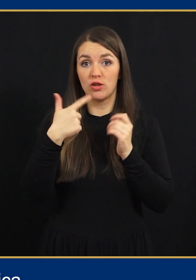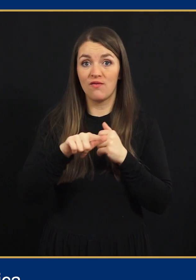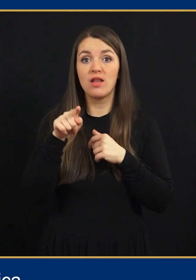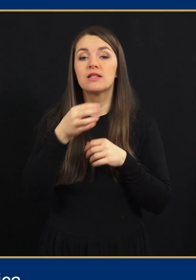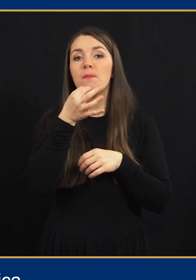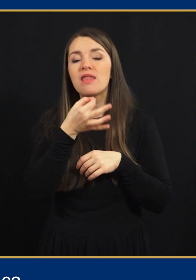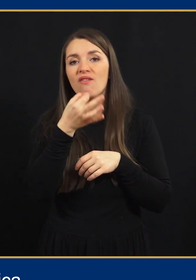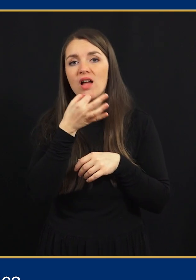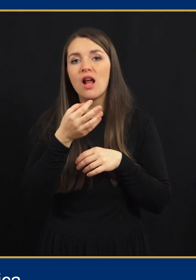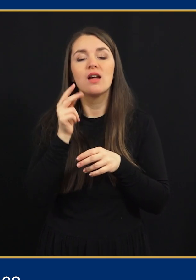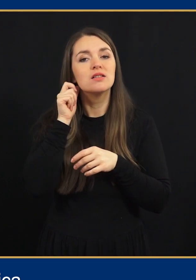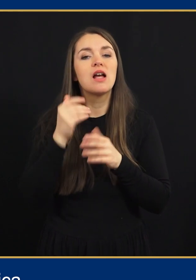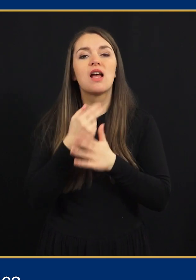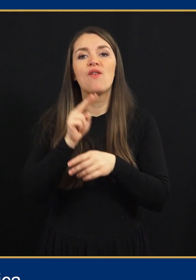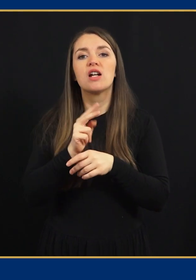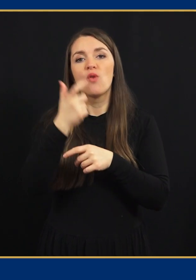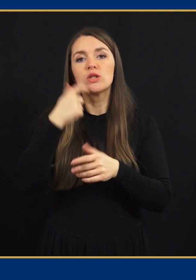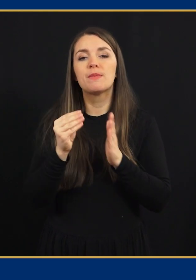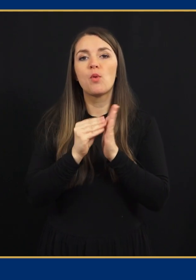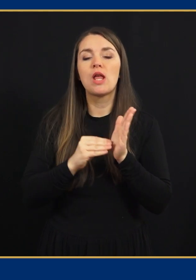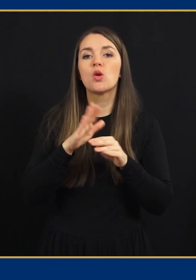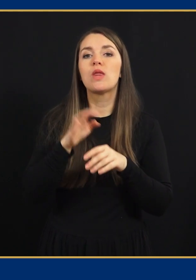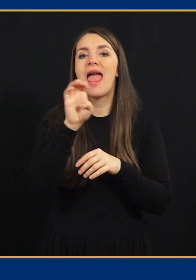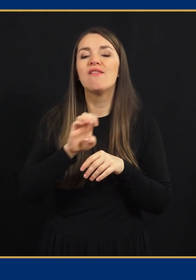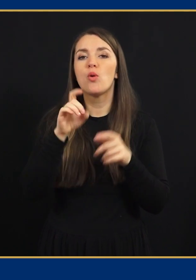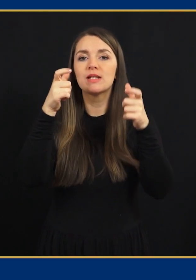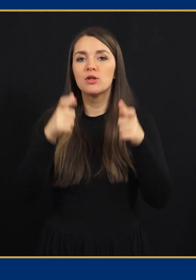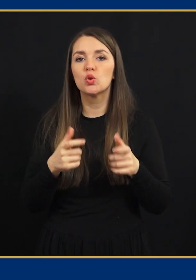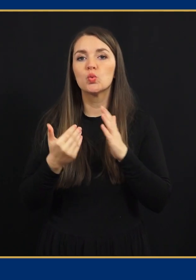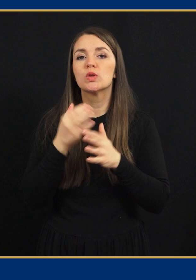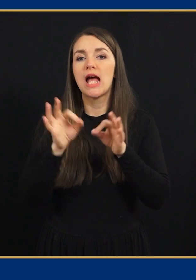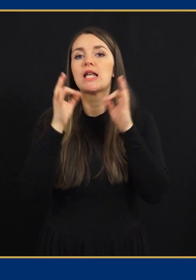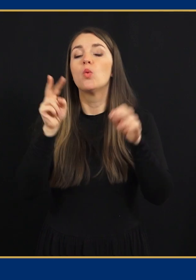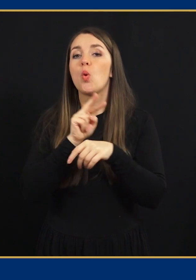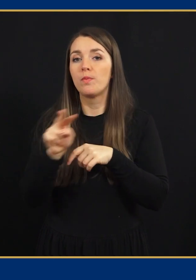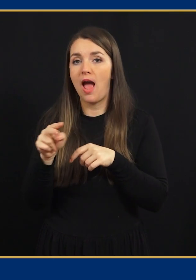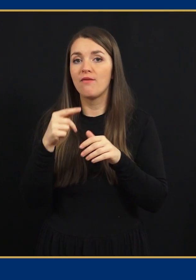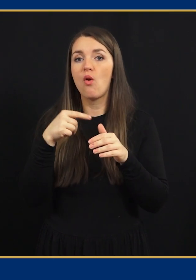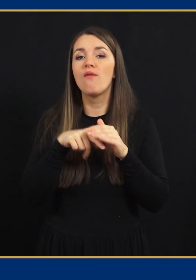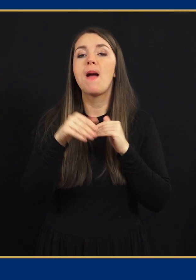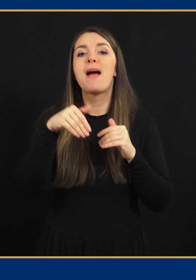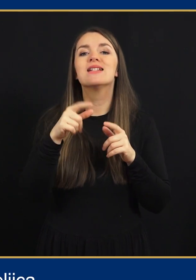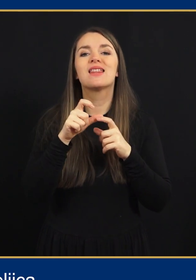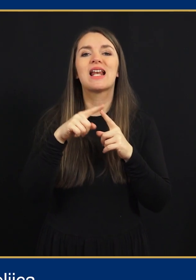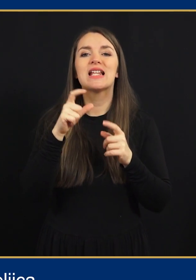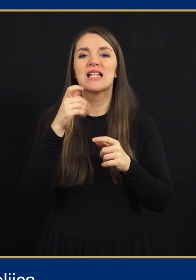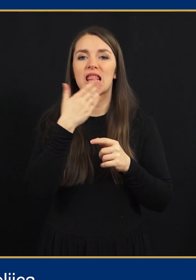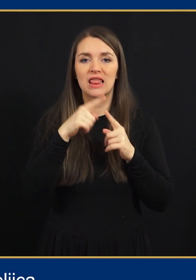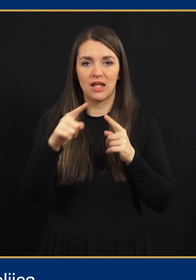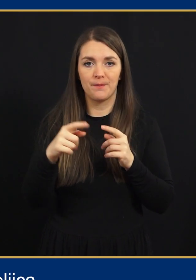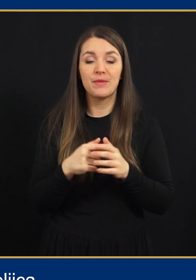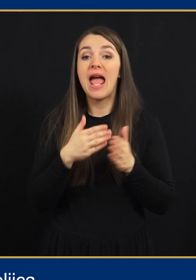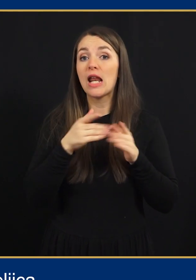je predavateljica za varstvo osebnih podatkov na Evropskem inštitutu za javno upravo v Maastrichtu. Redno